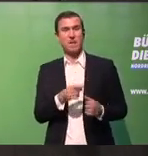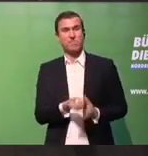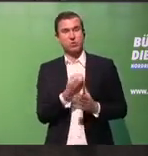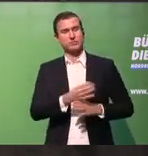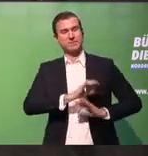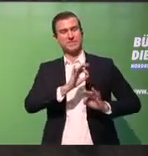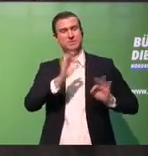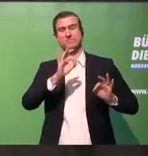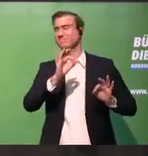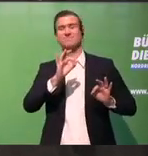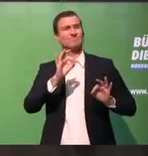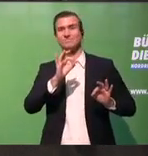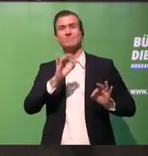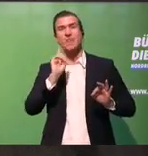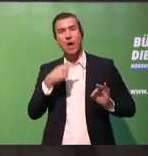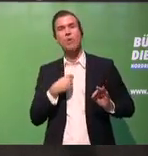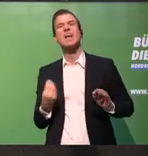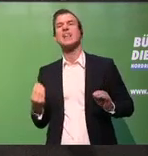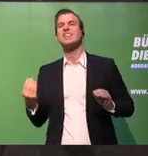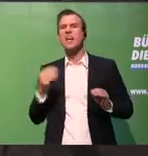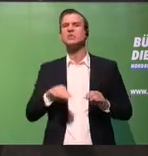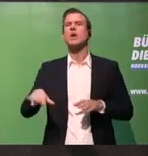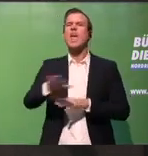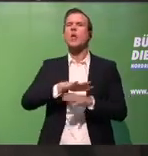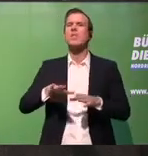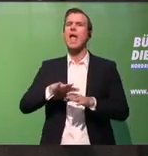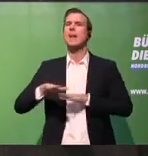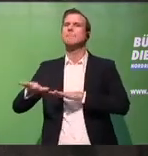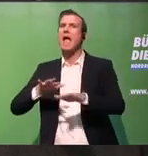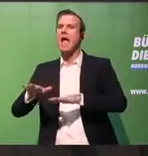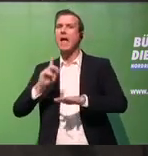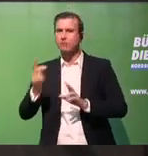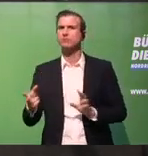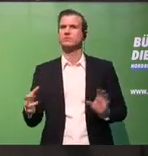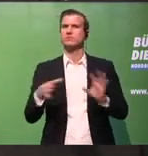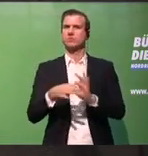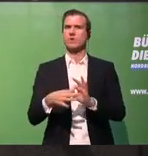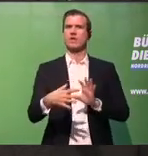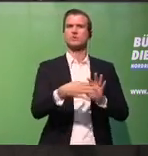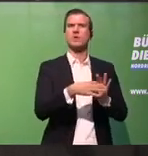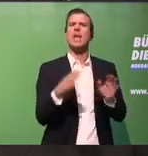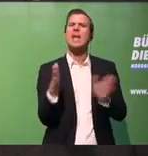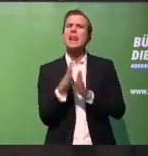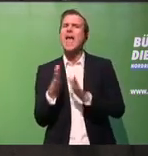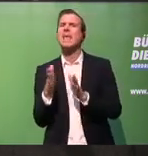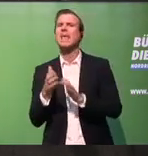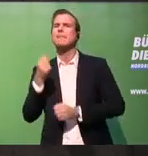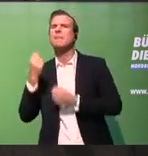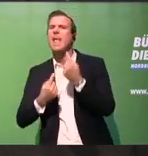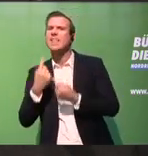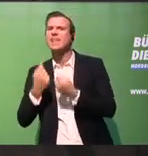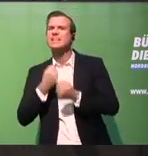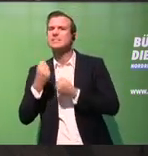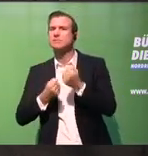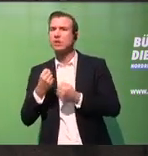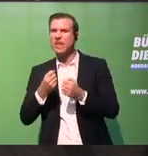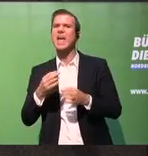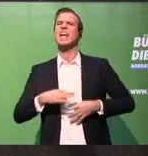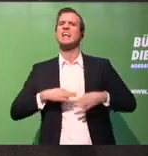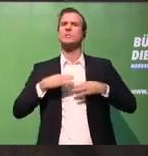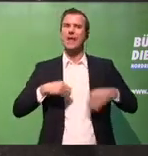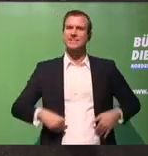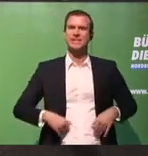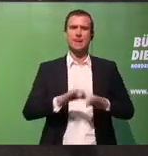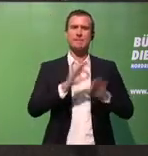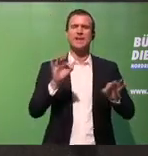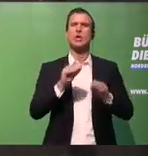produzieren, sondern wir müssen ihnen Zugang zu den regionalen Märkten bieten, Zugang zu Kleinmechanisierung, Zugang zu besseren Gesundheitsdiensten,